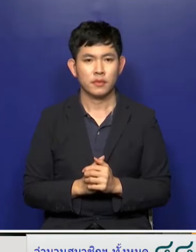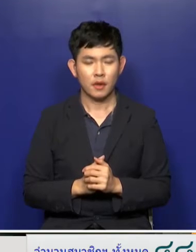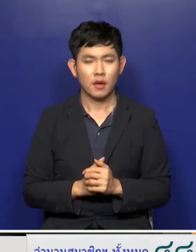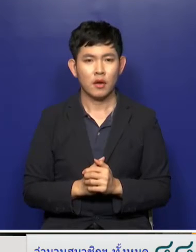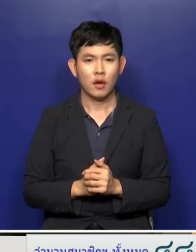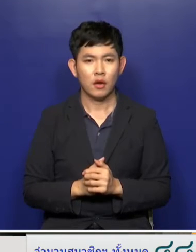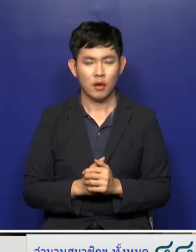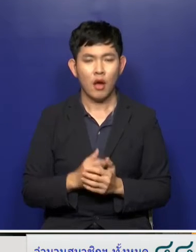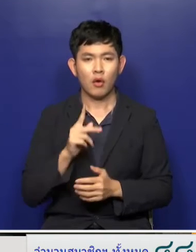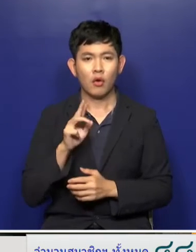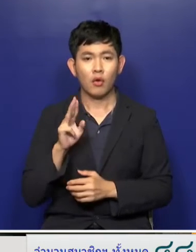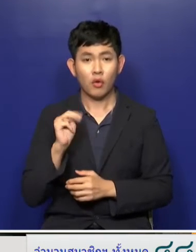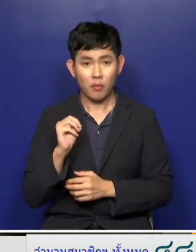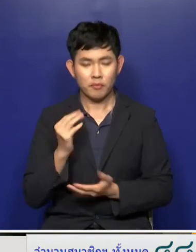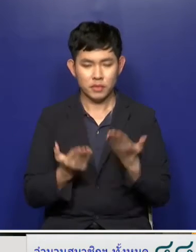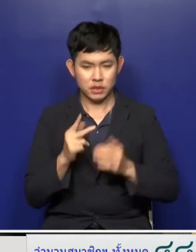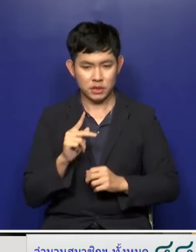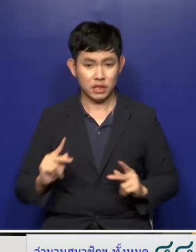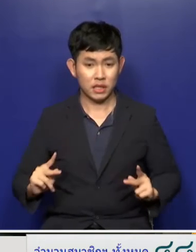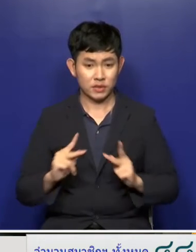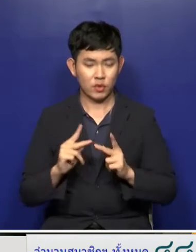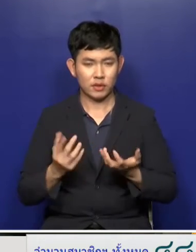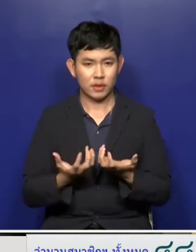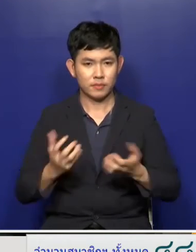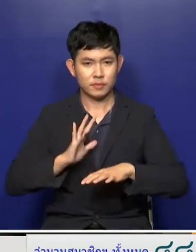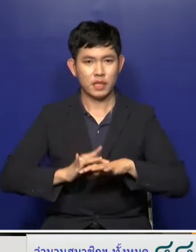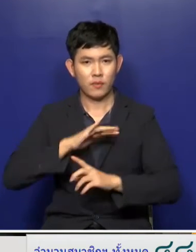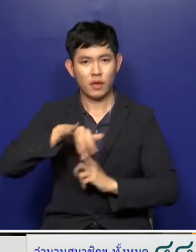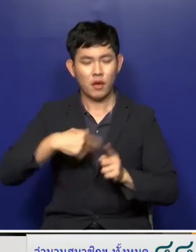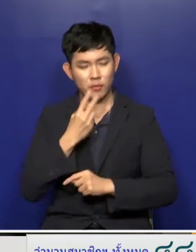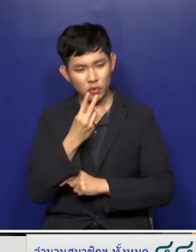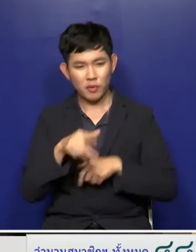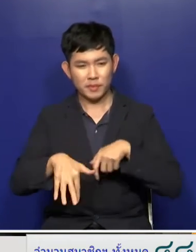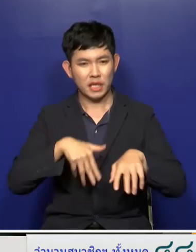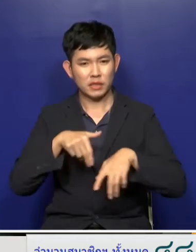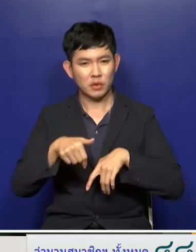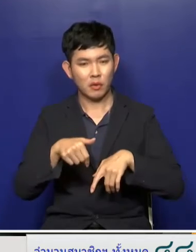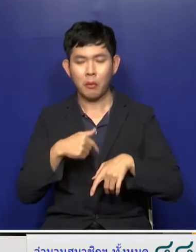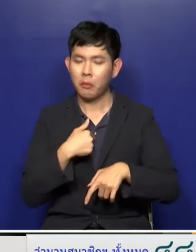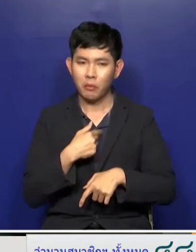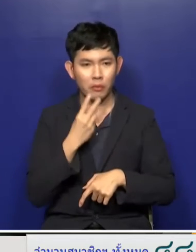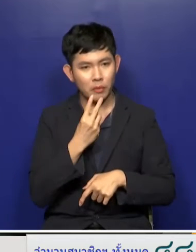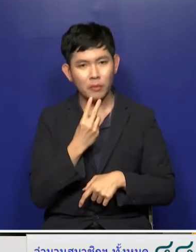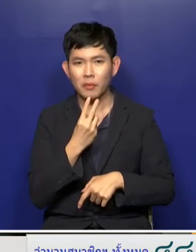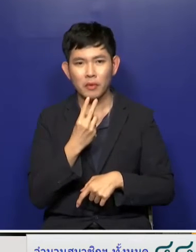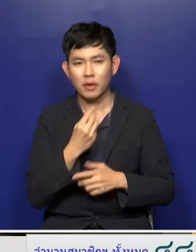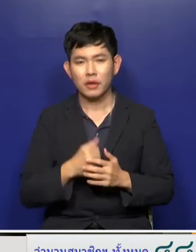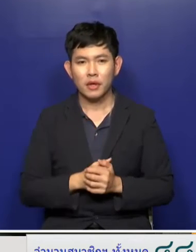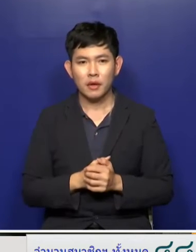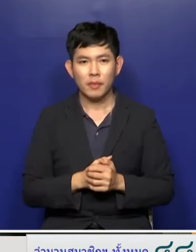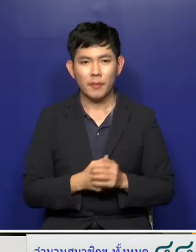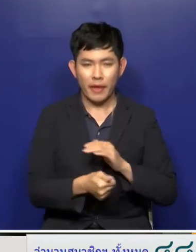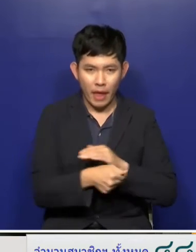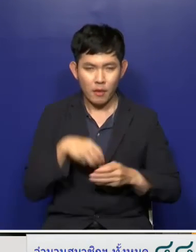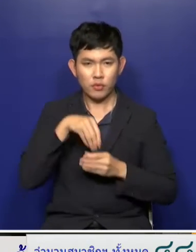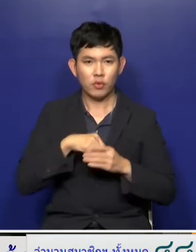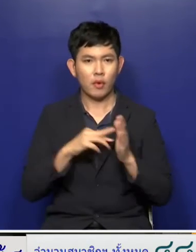ยาลหรอกระสวงทรัพยก็ยงมองประชาชนเป็นผู้บุกรุกเมอไ่มองปชาชนเป็นผู้บกรุกที่ดิน แล